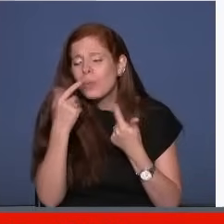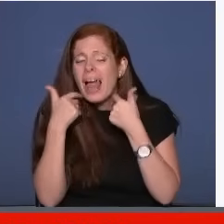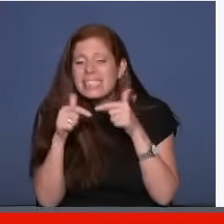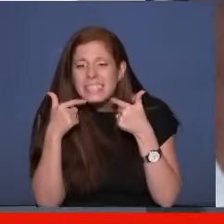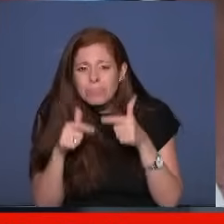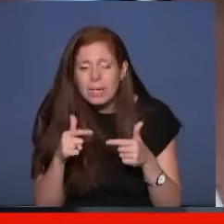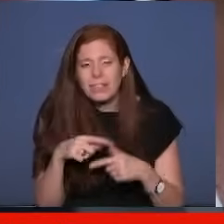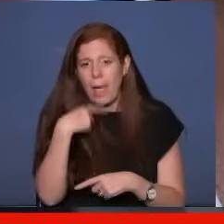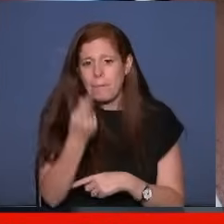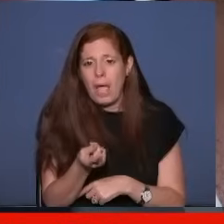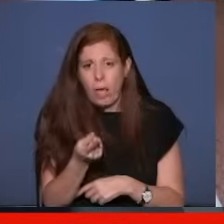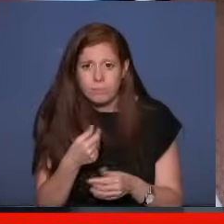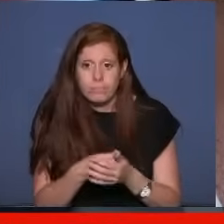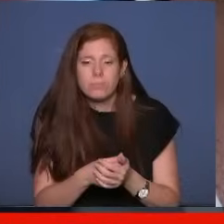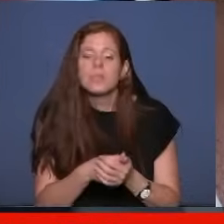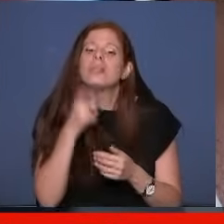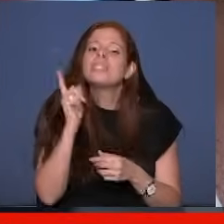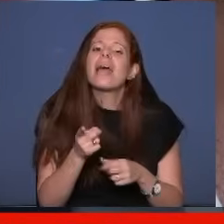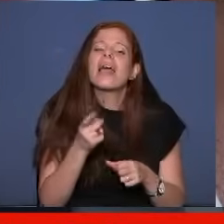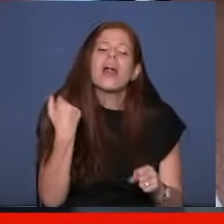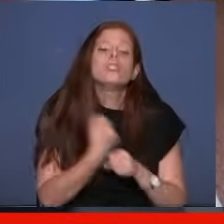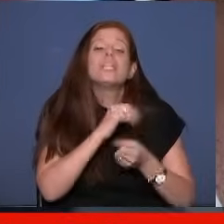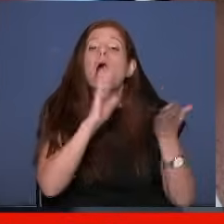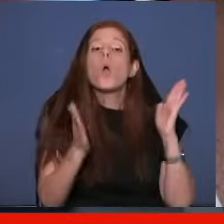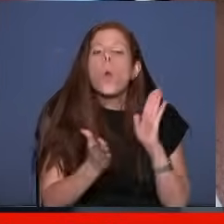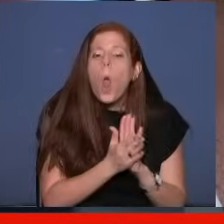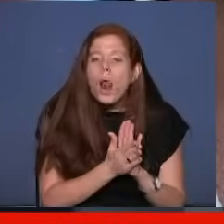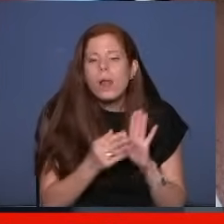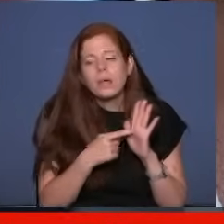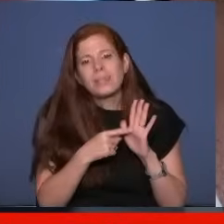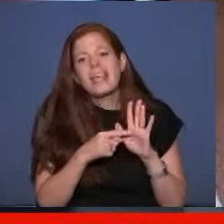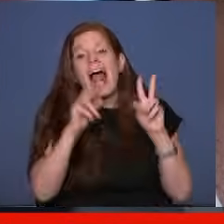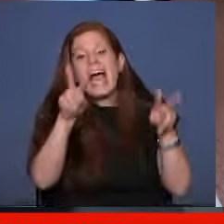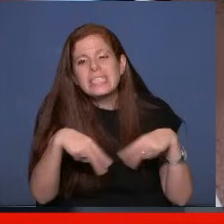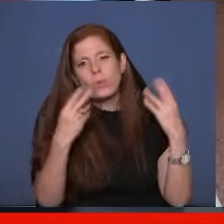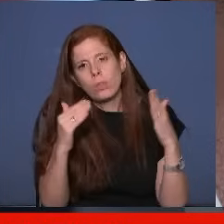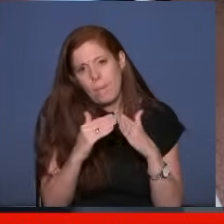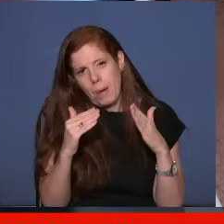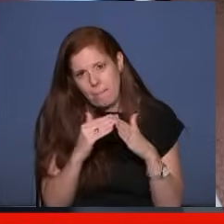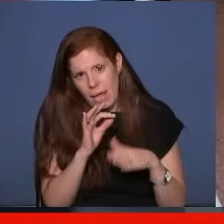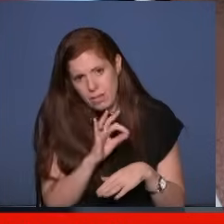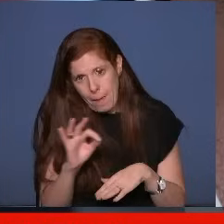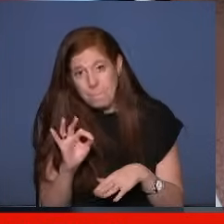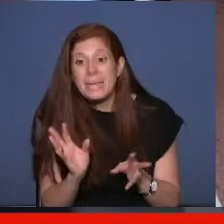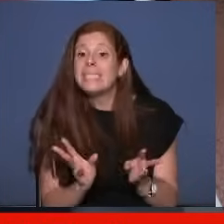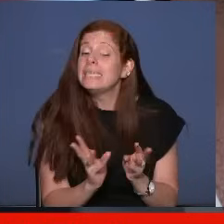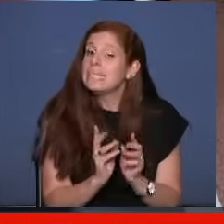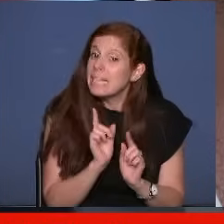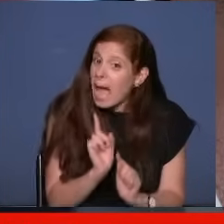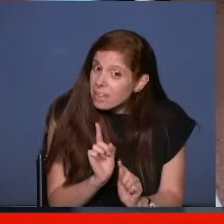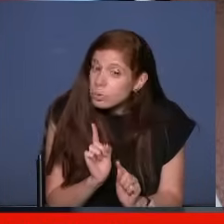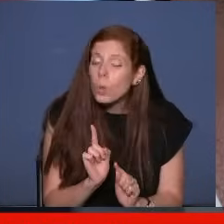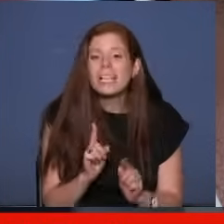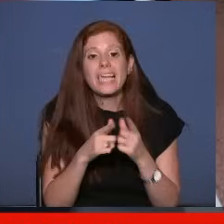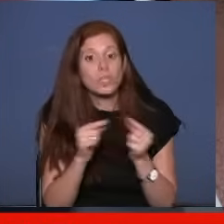תוספות משלהם. צריך לעשות הכל מהכל כדי להחזיר אותם לביתם. יחד עם זאת, את רצועת